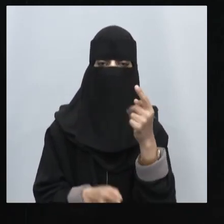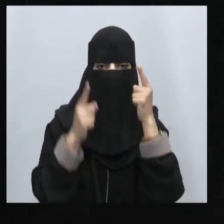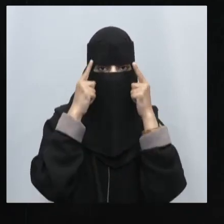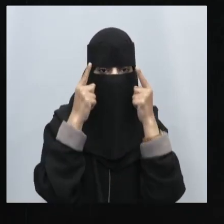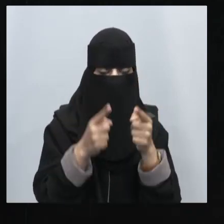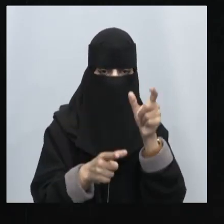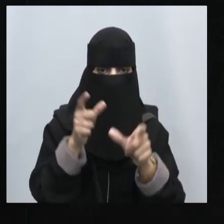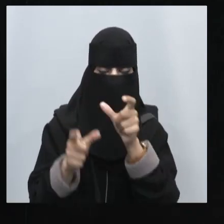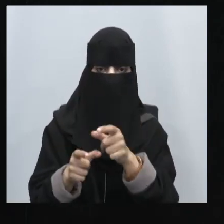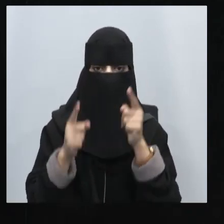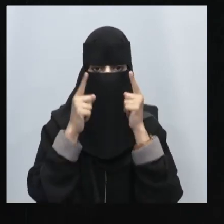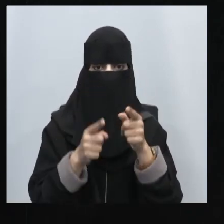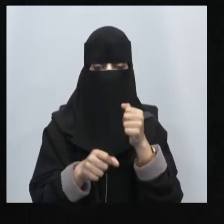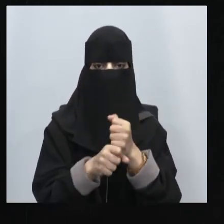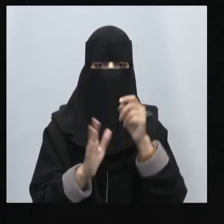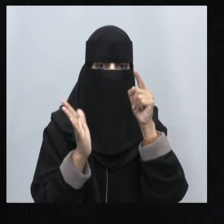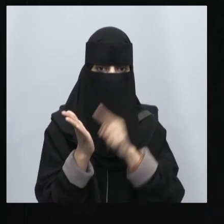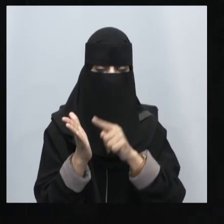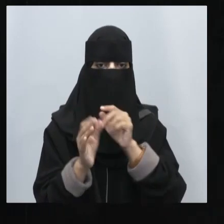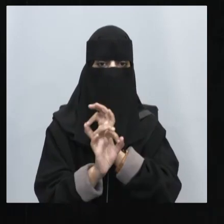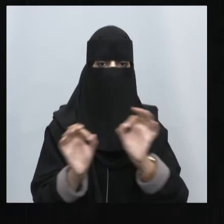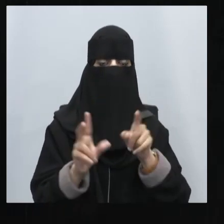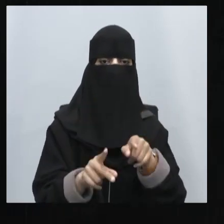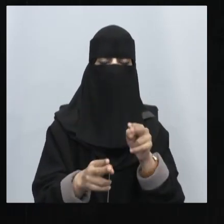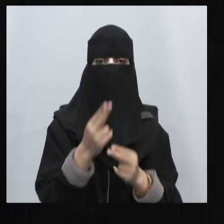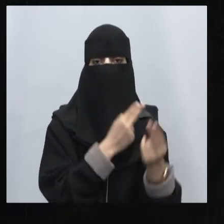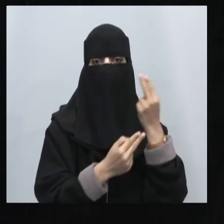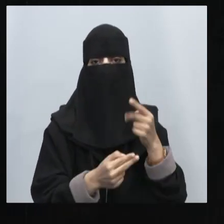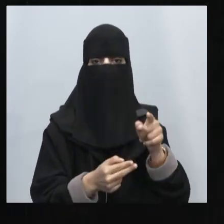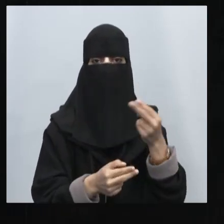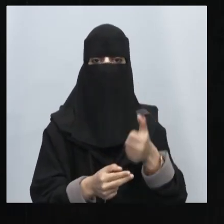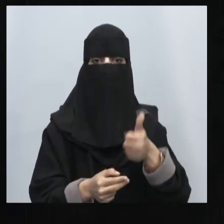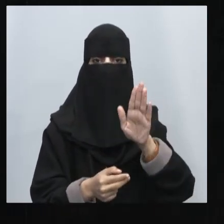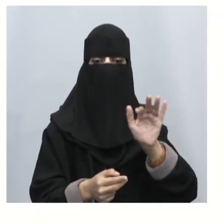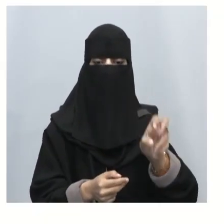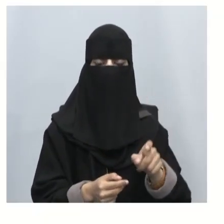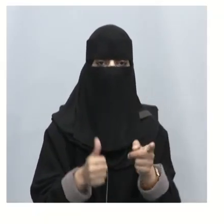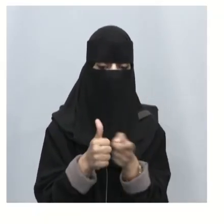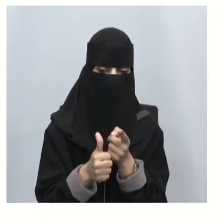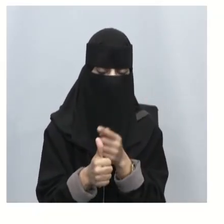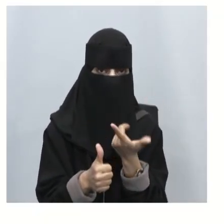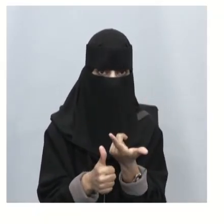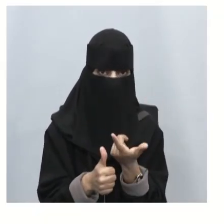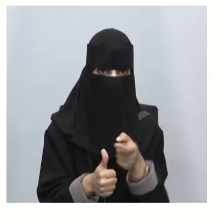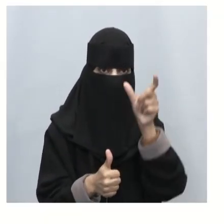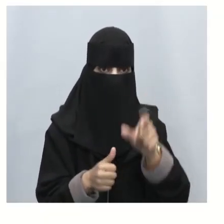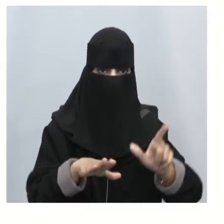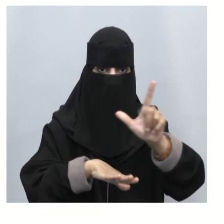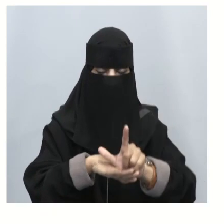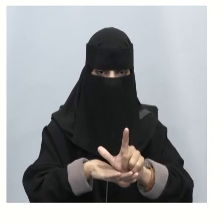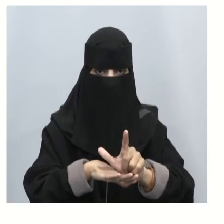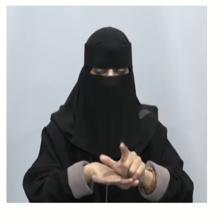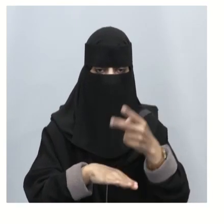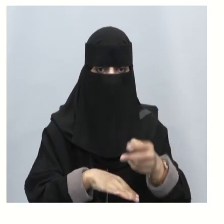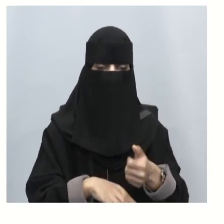ابرز الخلفاء الذين كانت لهم بصمه في التاريخ العباسي اولهم لدينا الخليفه ابو العباس